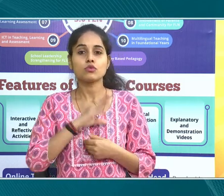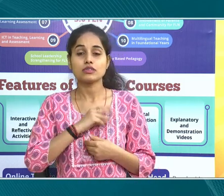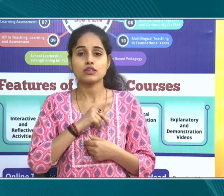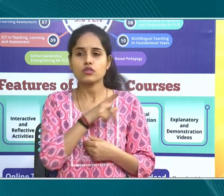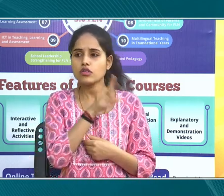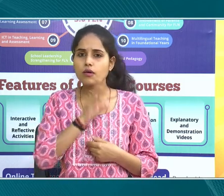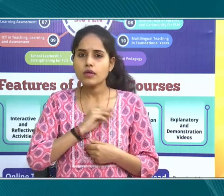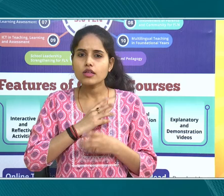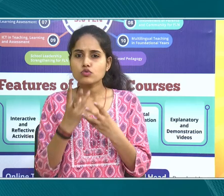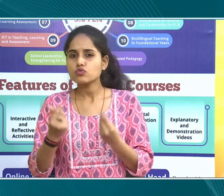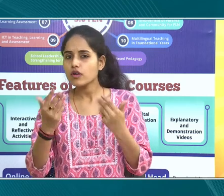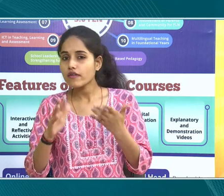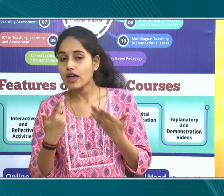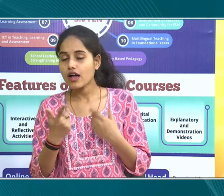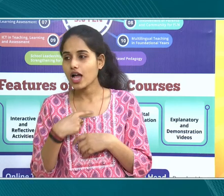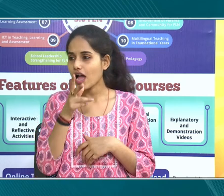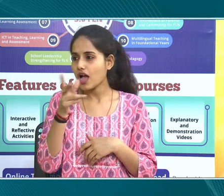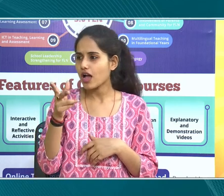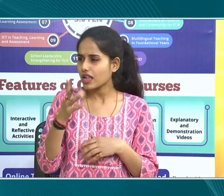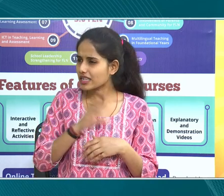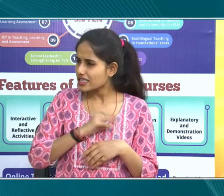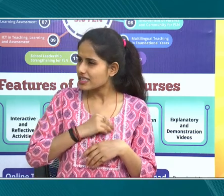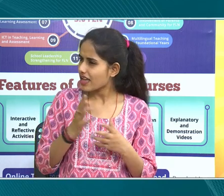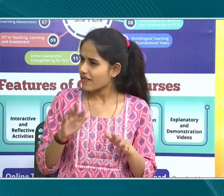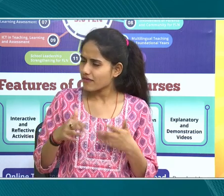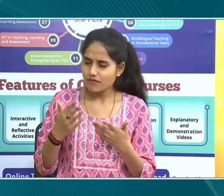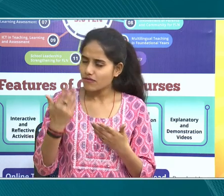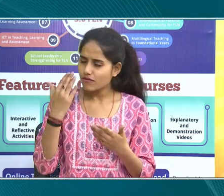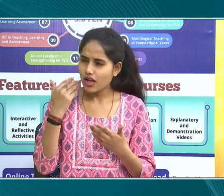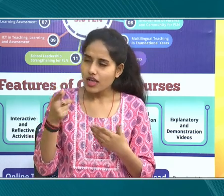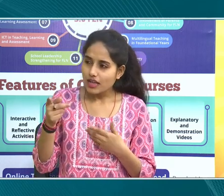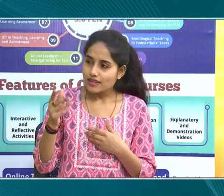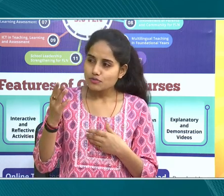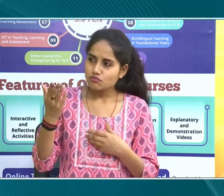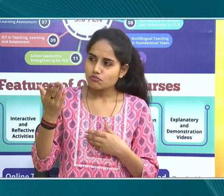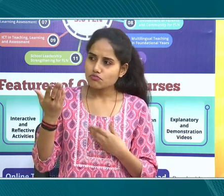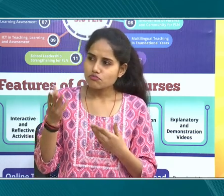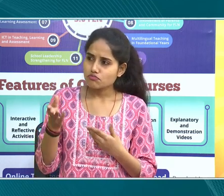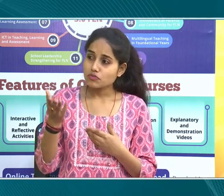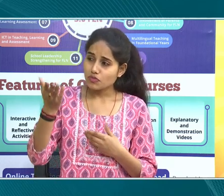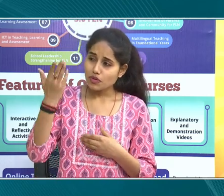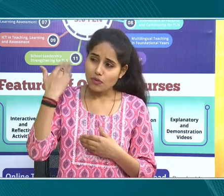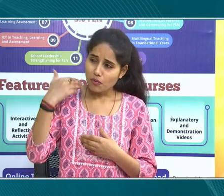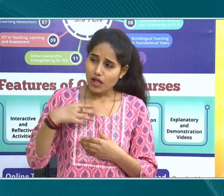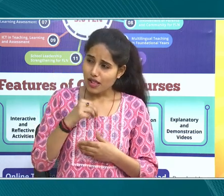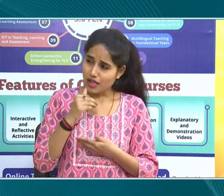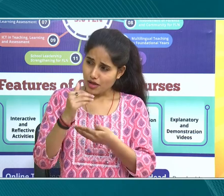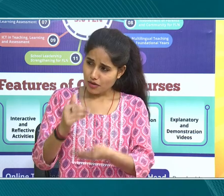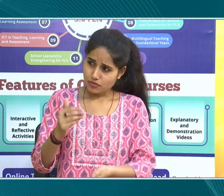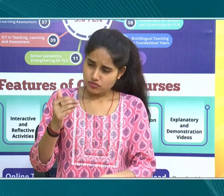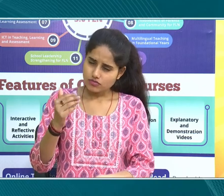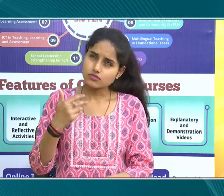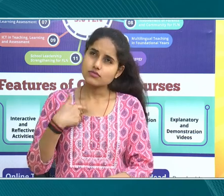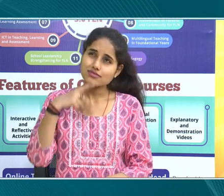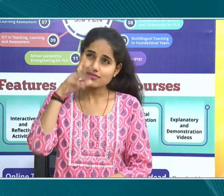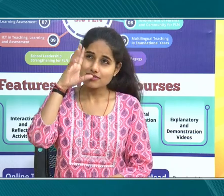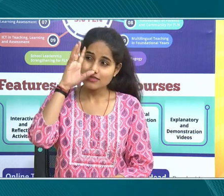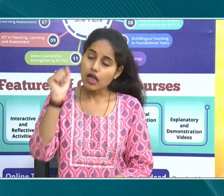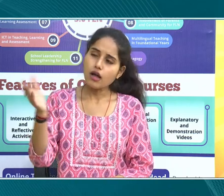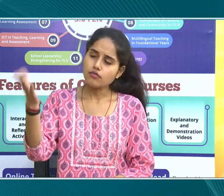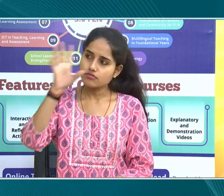राहुल जी जो आप बात का रहे हैं की डर लगता है वैसे आप यह बताइए जब आपने जब आप बहुत छोटे थे मैं याद करने की